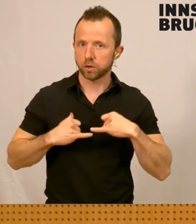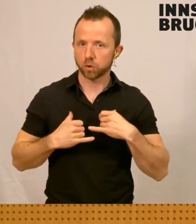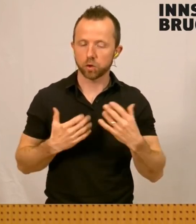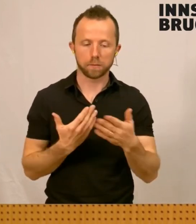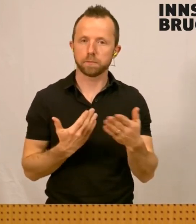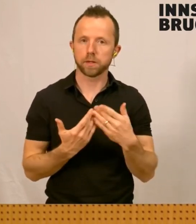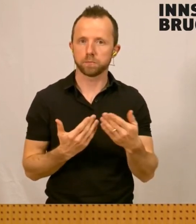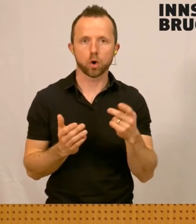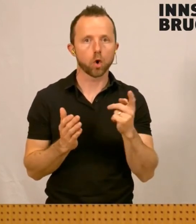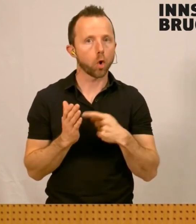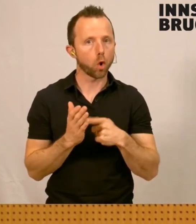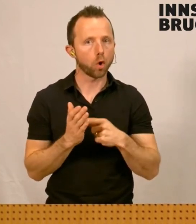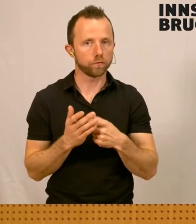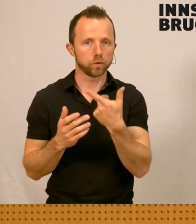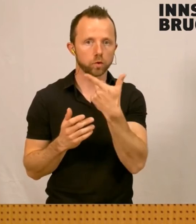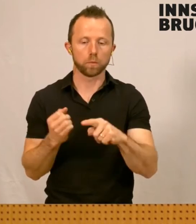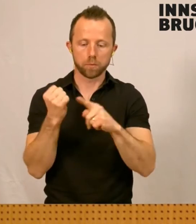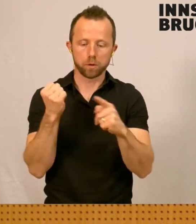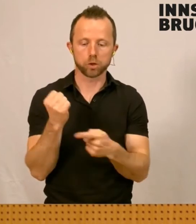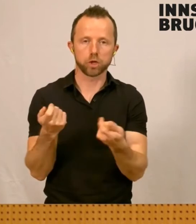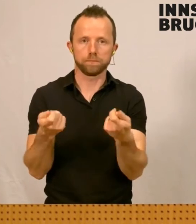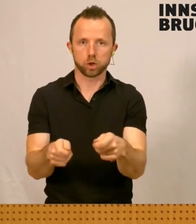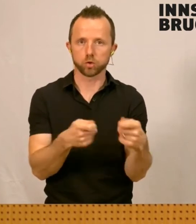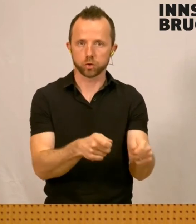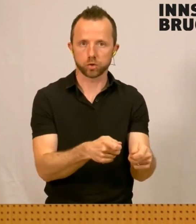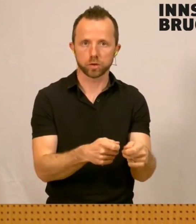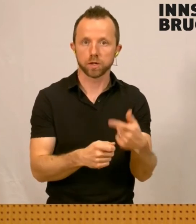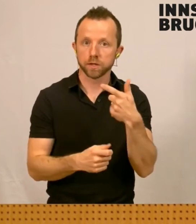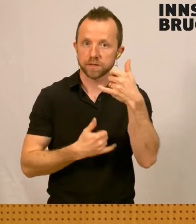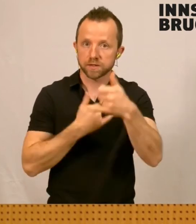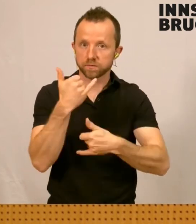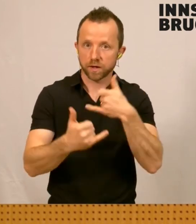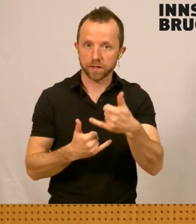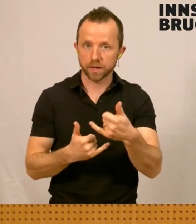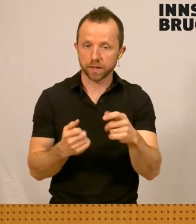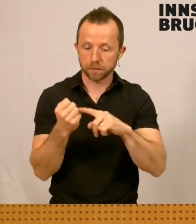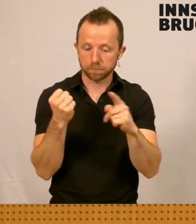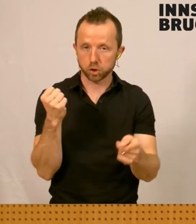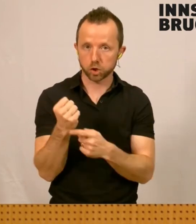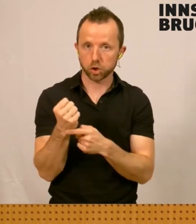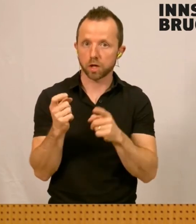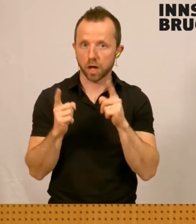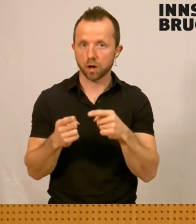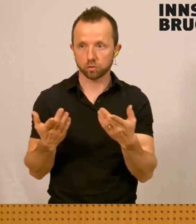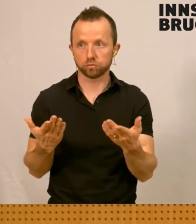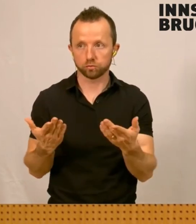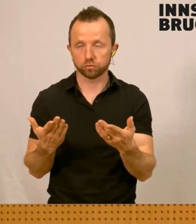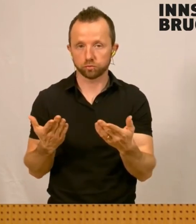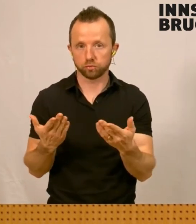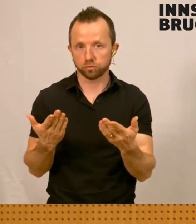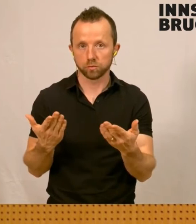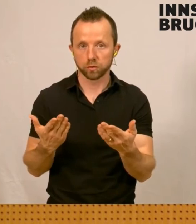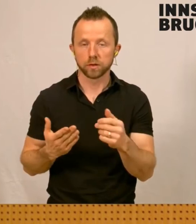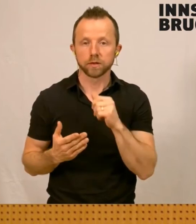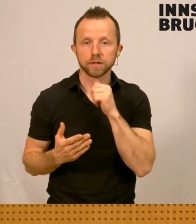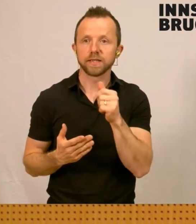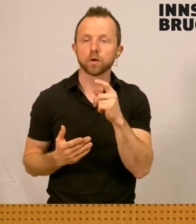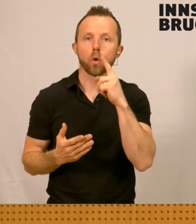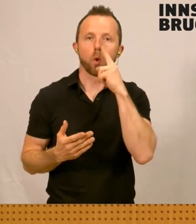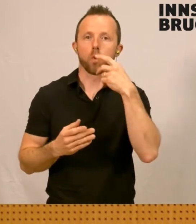Beispiel öfters Doppelbudgets. Zwei Jahresbudgets sind auch weit entfernt von unflexibel. Ganz